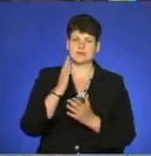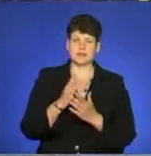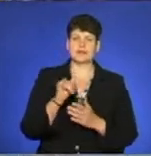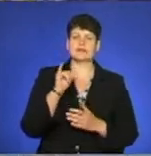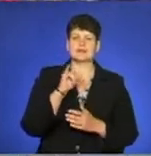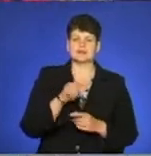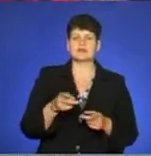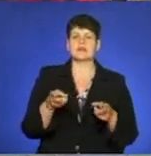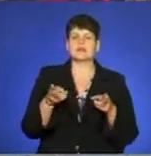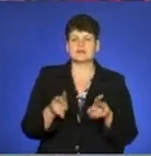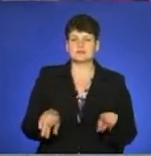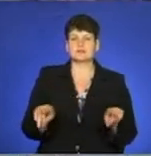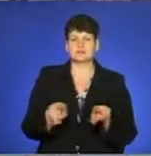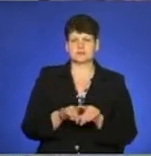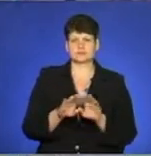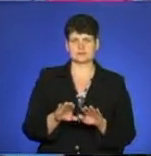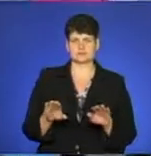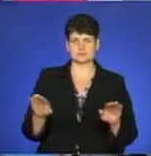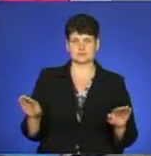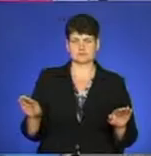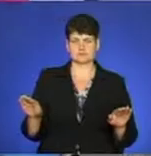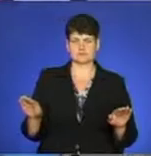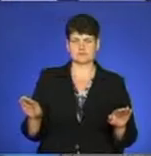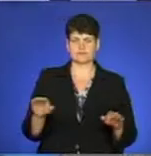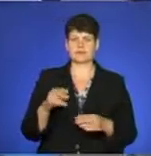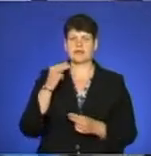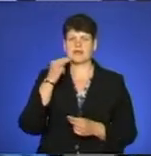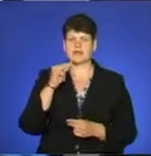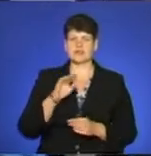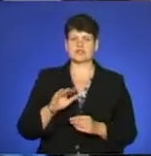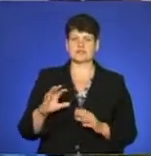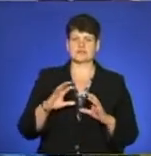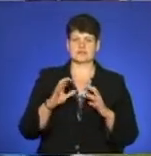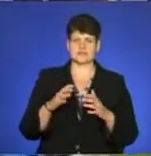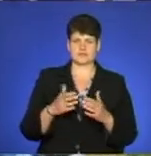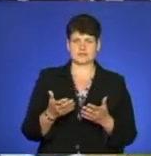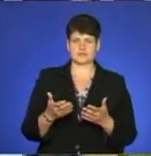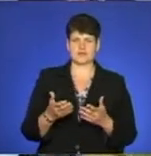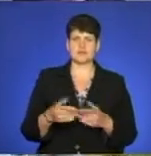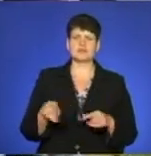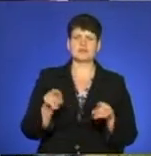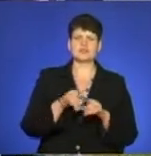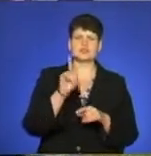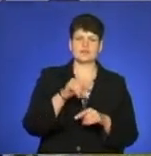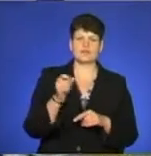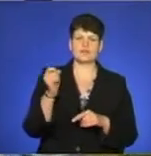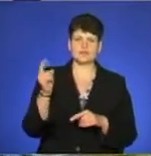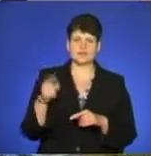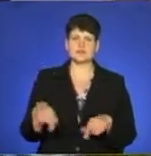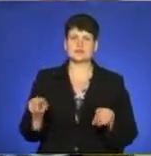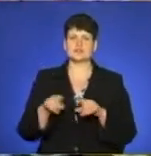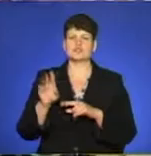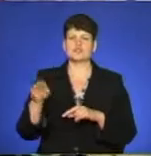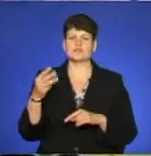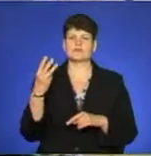вони завжди залишатимуться дітьми. Найкращі в світі діти. І взагалі, і ті, що в 11-му, і ті, що в 3-му,